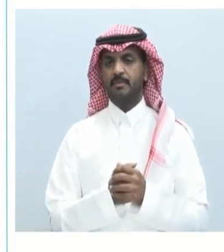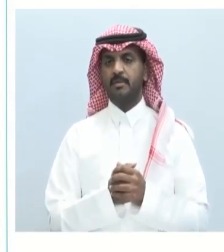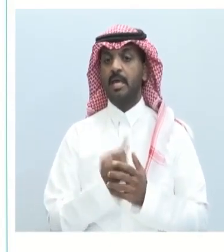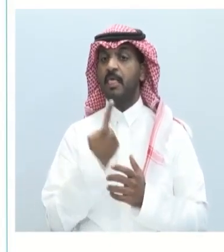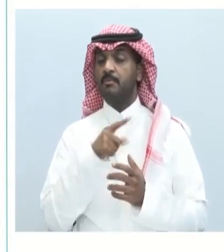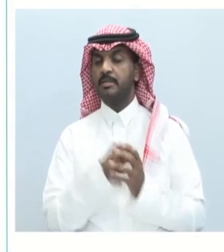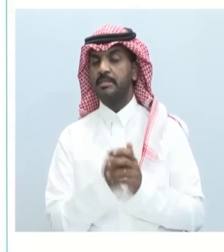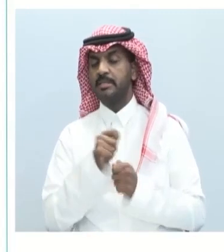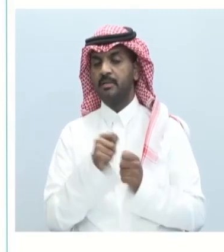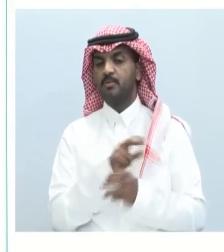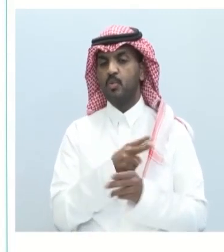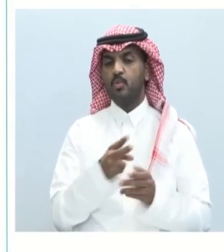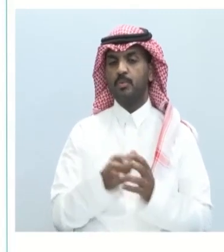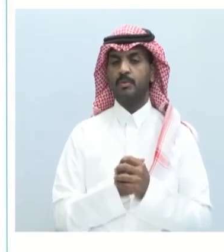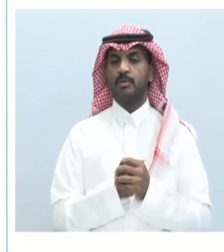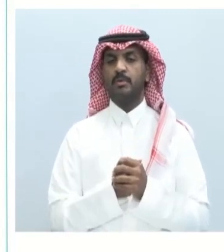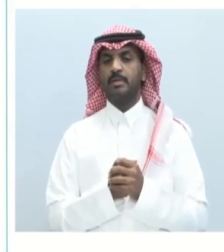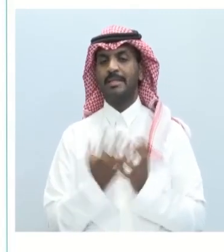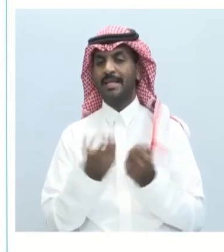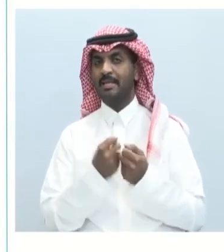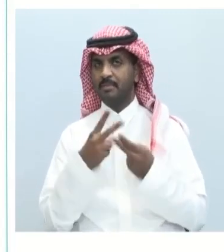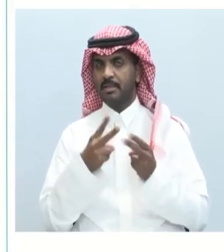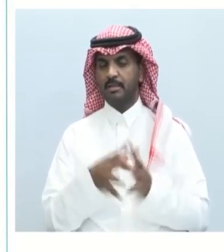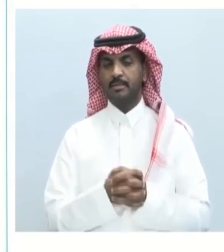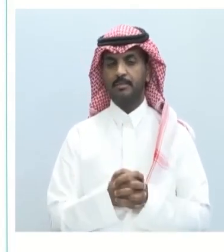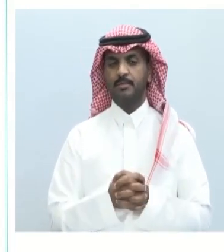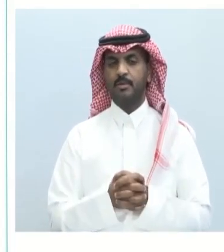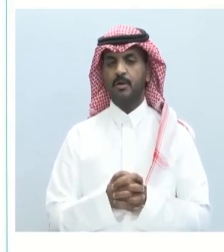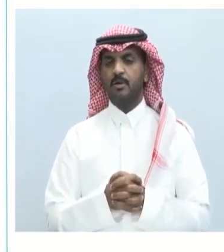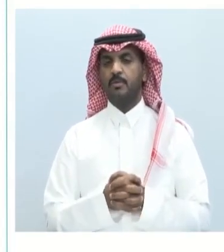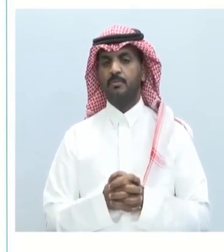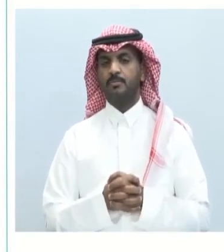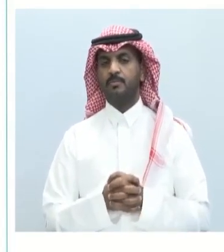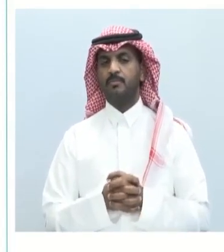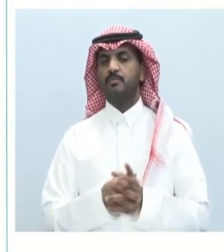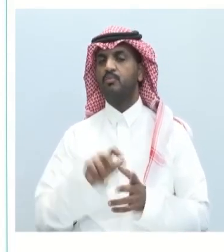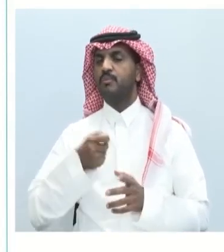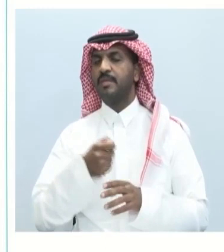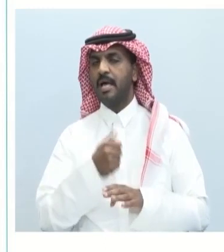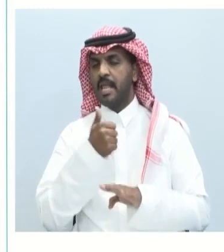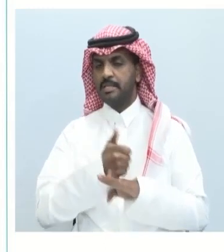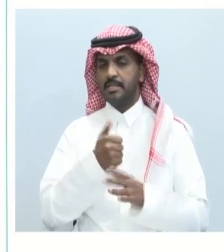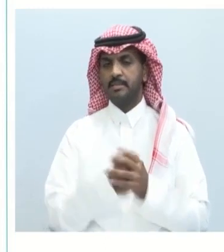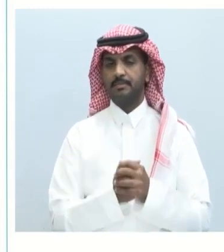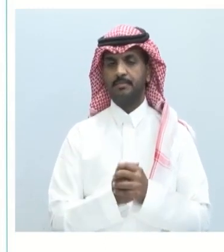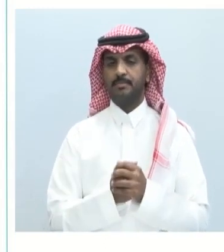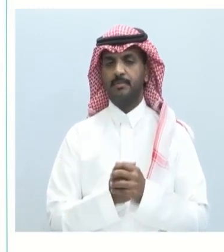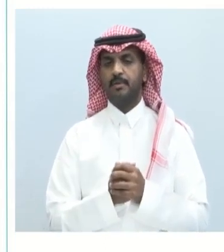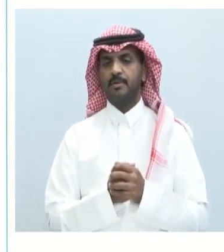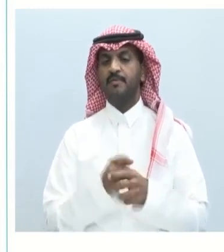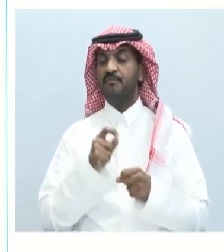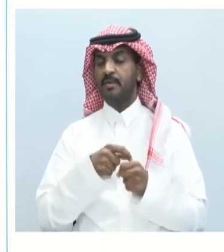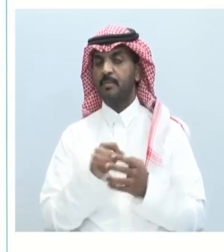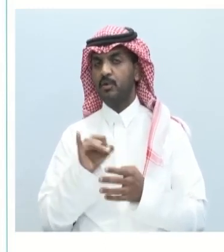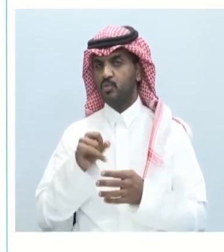استخدام نوع بياناته ترقيم التلقائي او نمبر والمفتاح الاساسي برايم برايمري